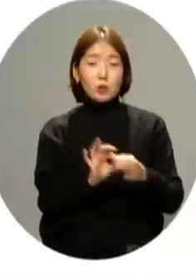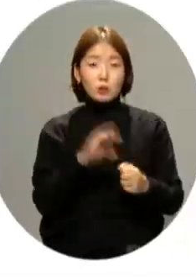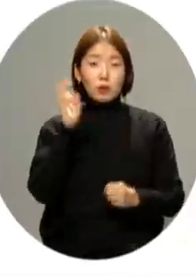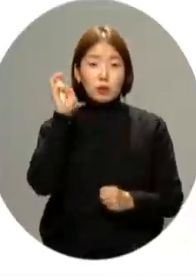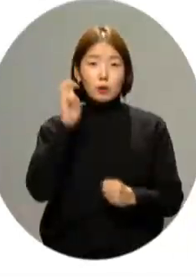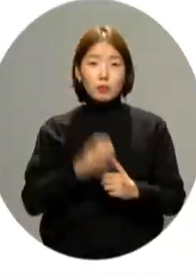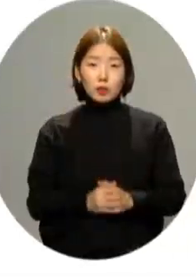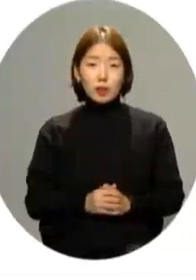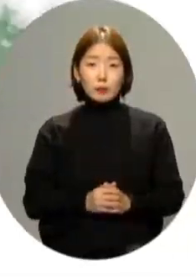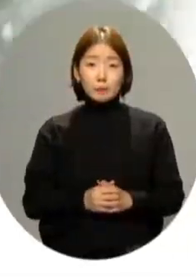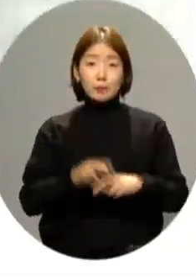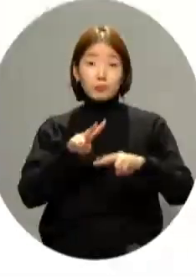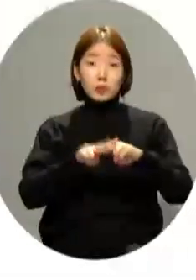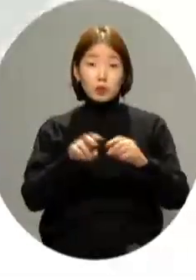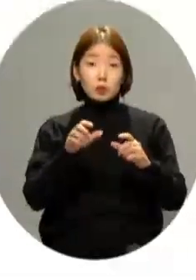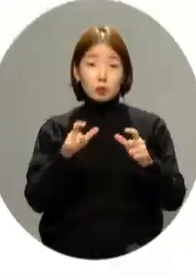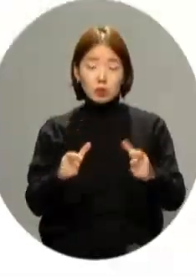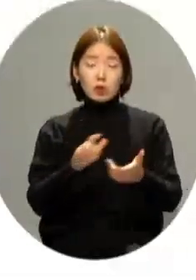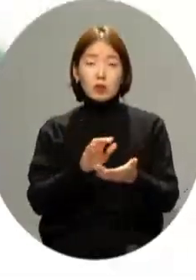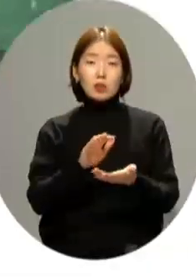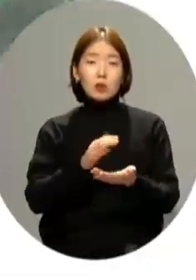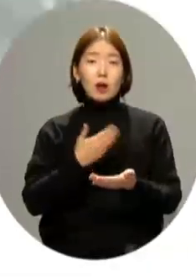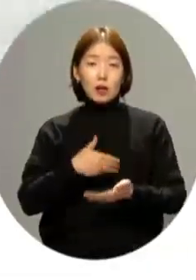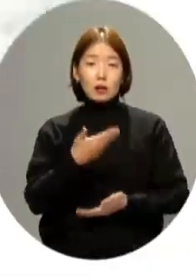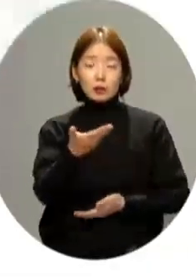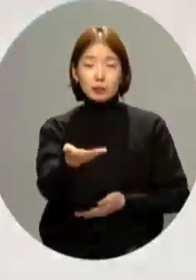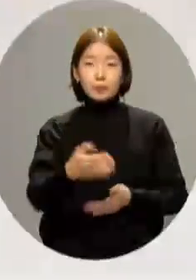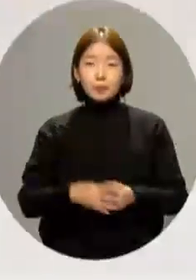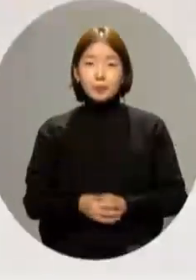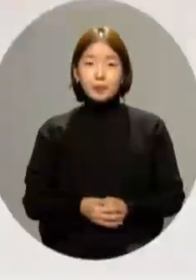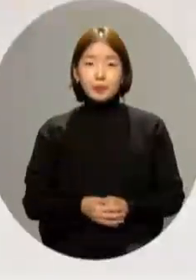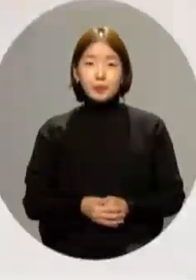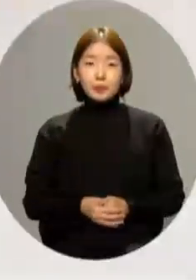밝혔습니다. 지금까지 정읍 장명동 사거리에서 MBC 뉴스 정자영입니다.